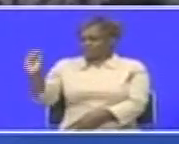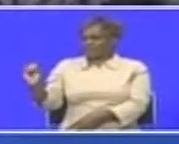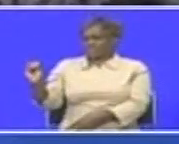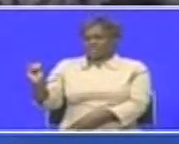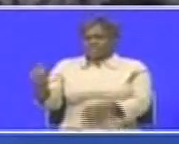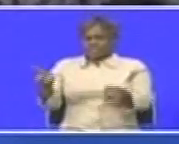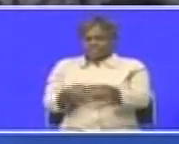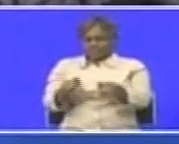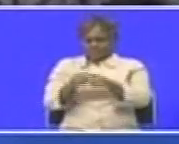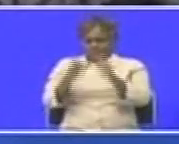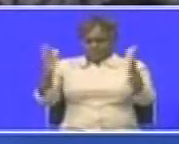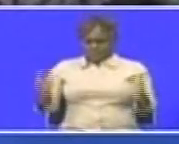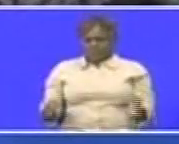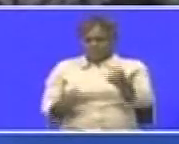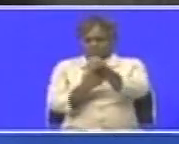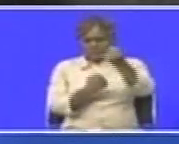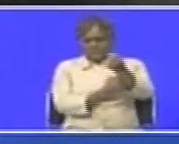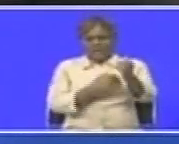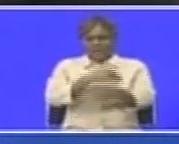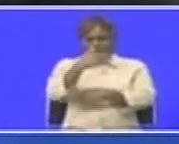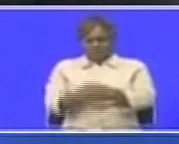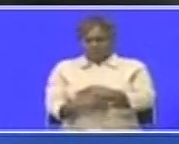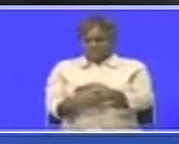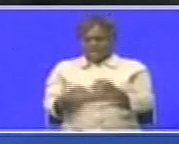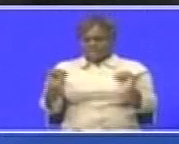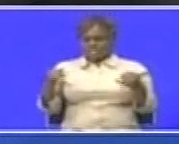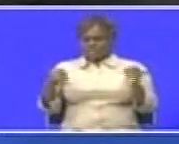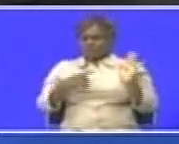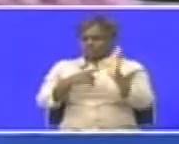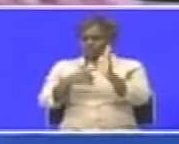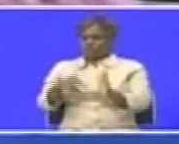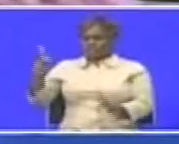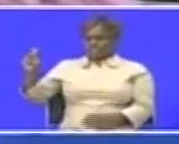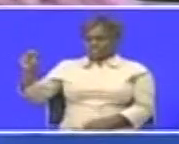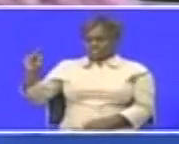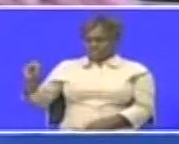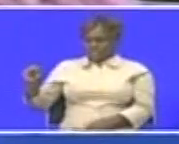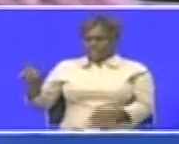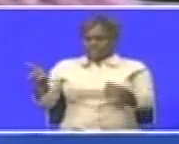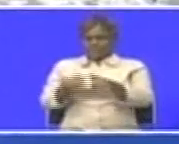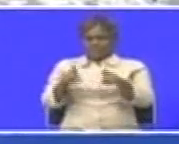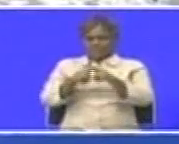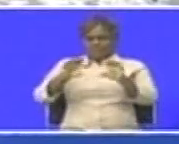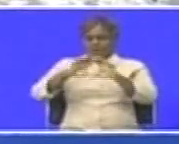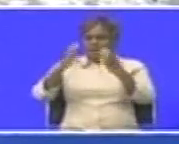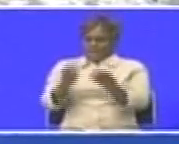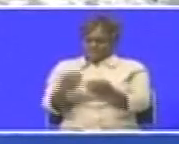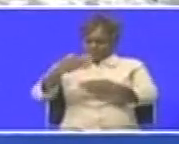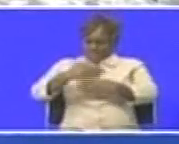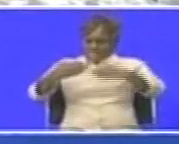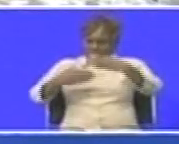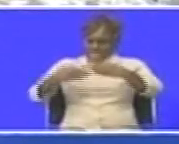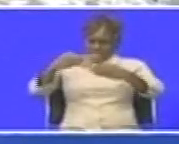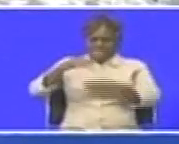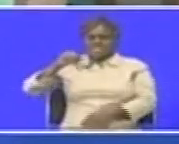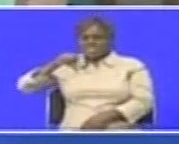Madawati yalinunuliwa na wafadhili siku chache baada ya taarifa kuangaziwa kwenye KTN na ujenzi wa madarasa mapya ukaanza miezi